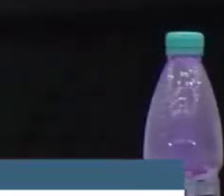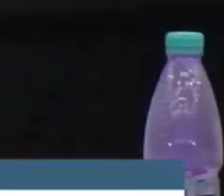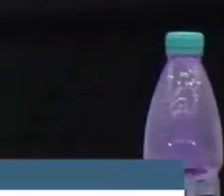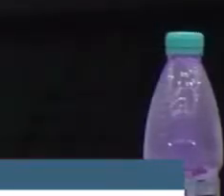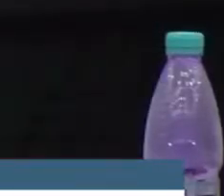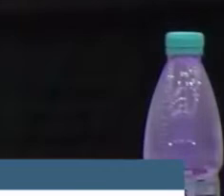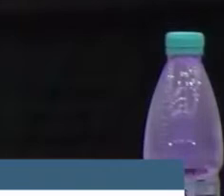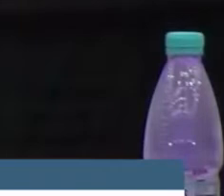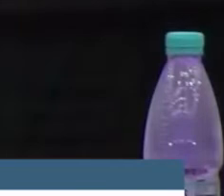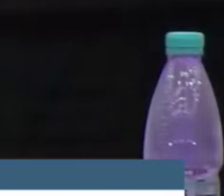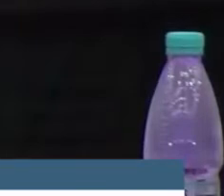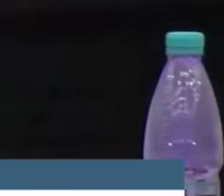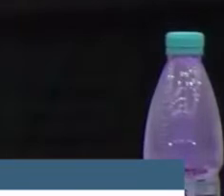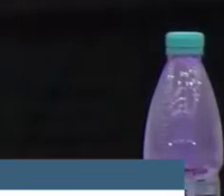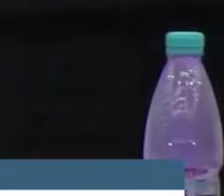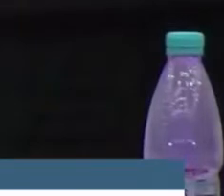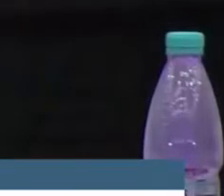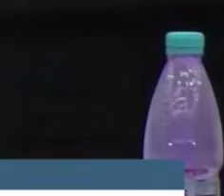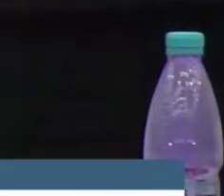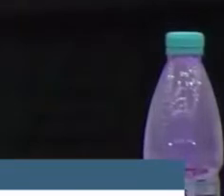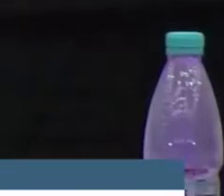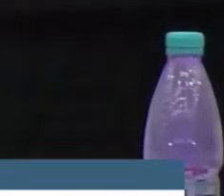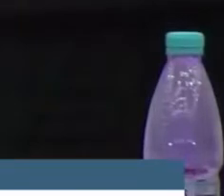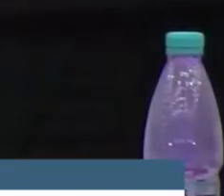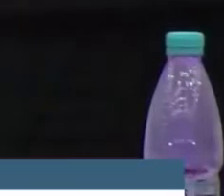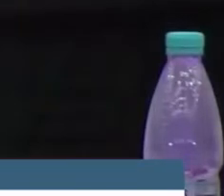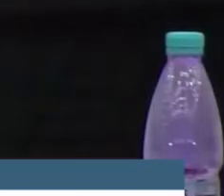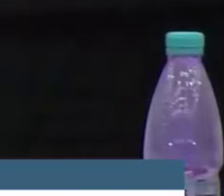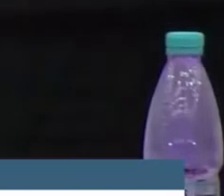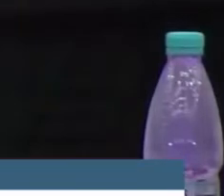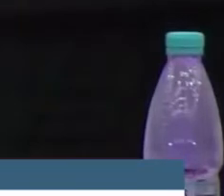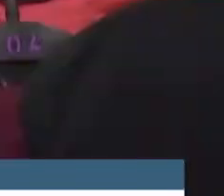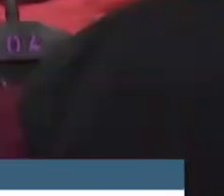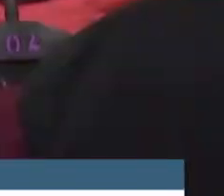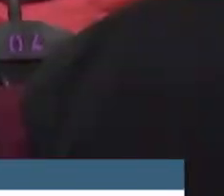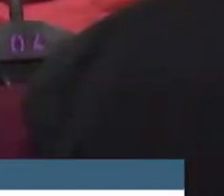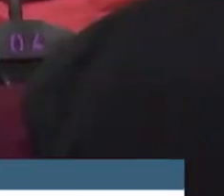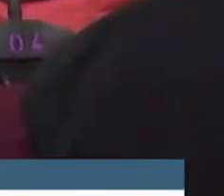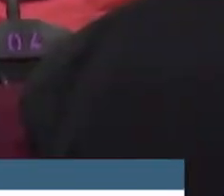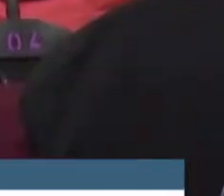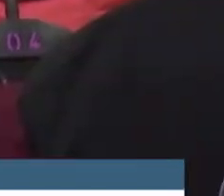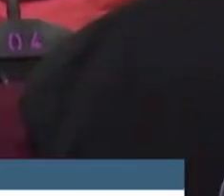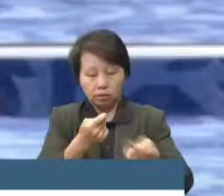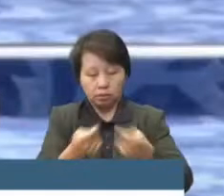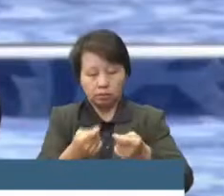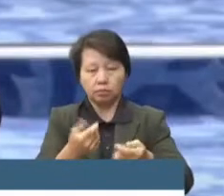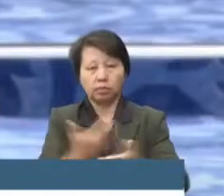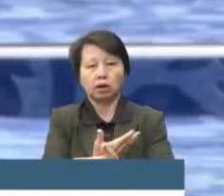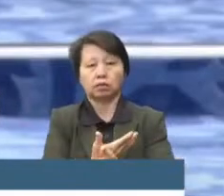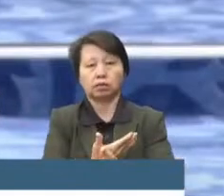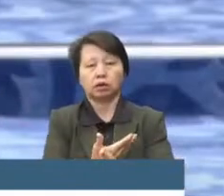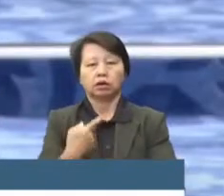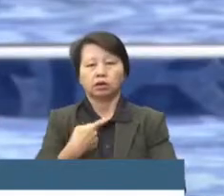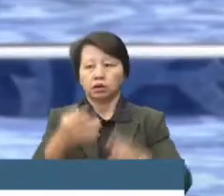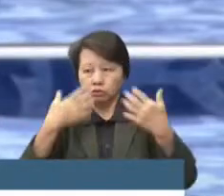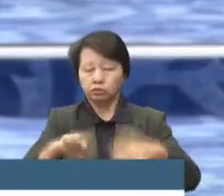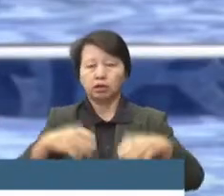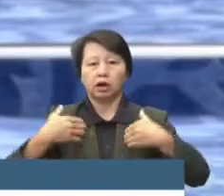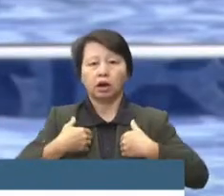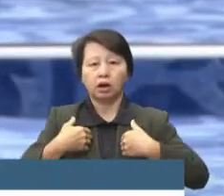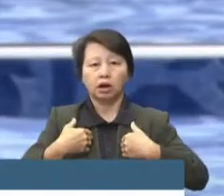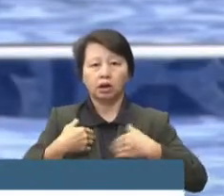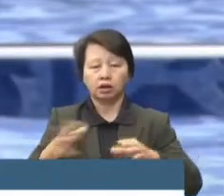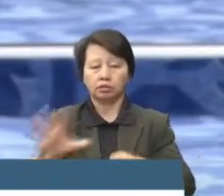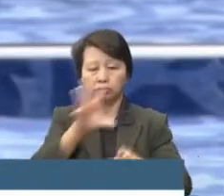Malaysia mki yang dipengerusikan Sultan Selangor Sultan sharafuddin Idris Shah kita telah mengadakan